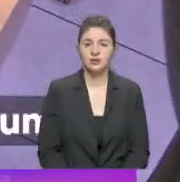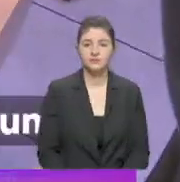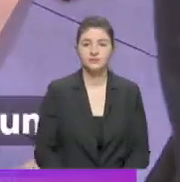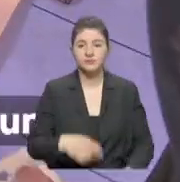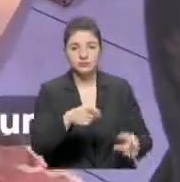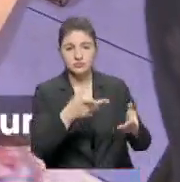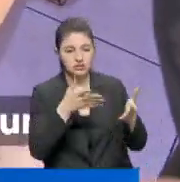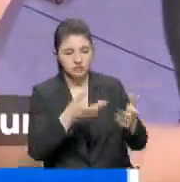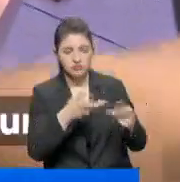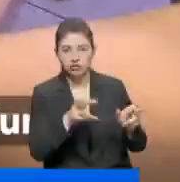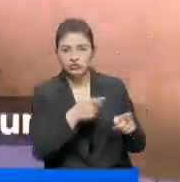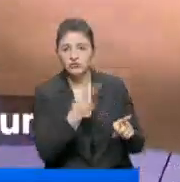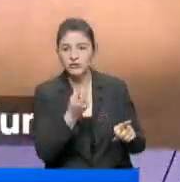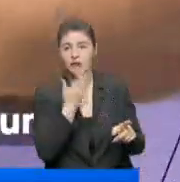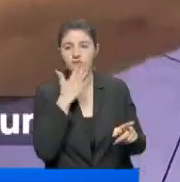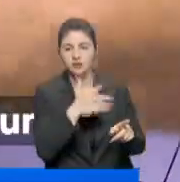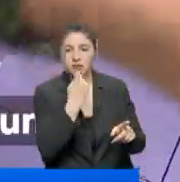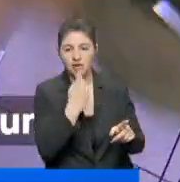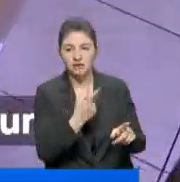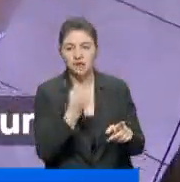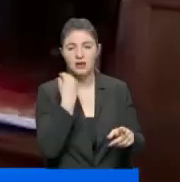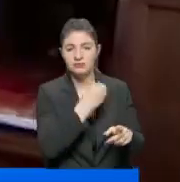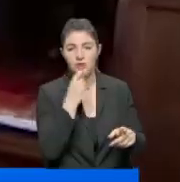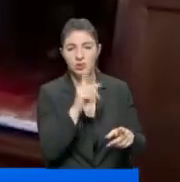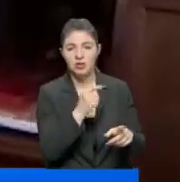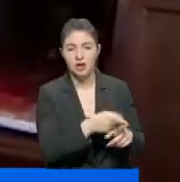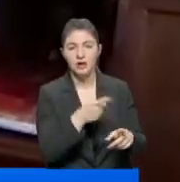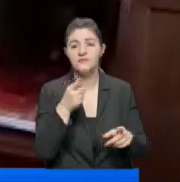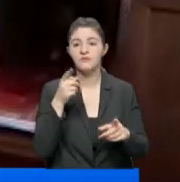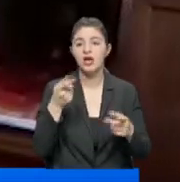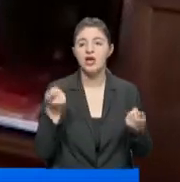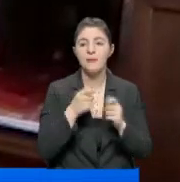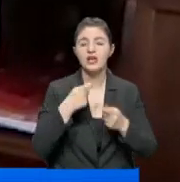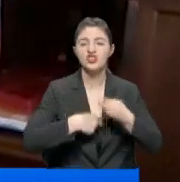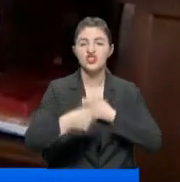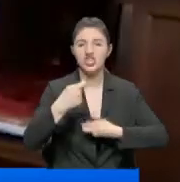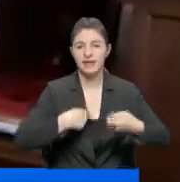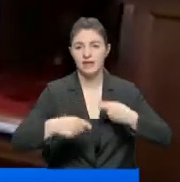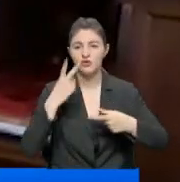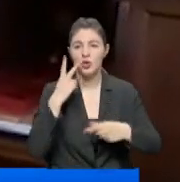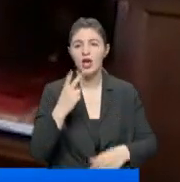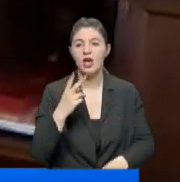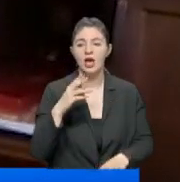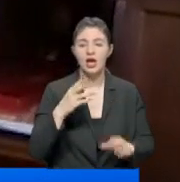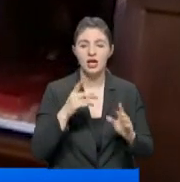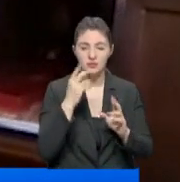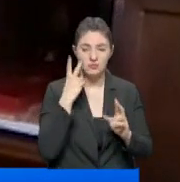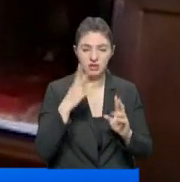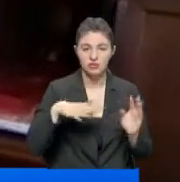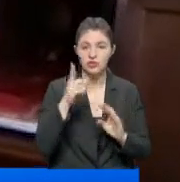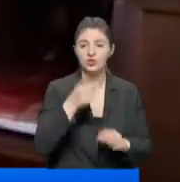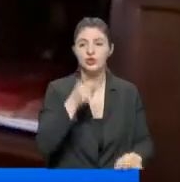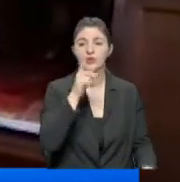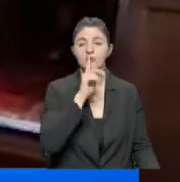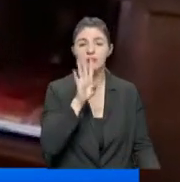Kasa boş. Kasada bir şey yok. Sütler 10 lira. Aralık'ta kapanan şirket sayıları yıllık bazda baktığımız zaman